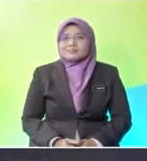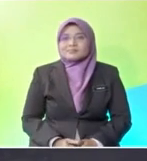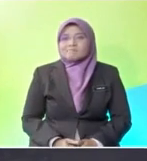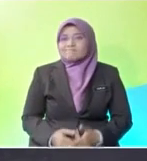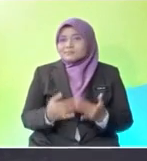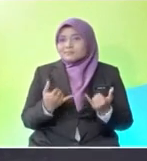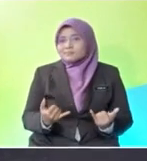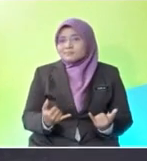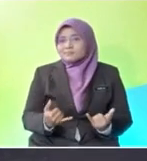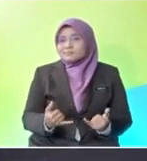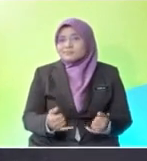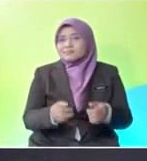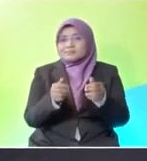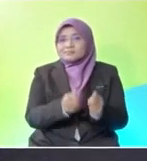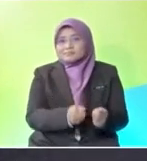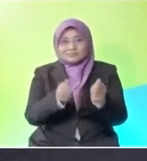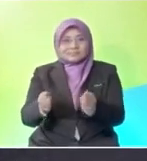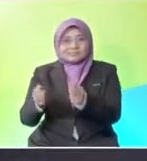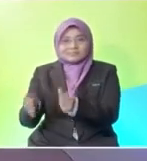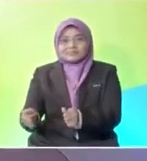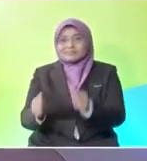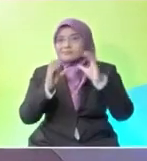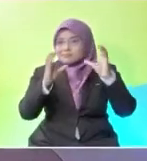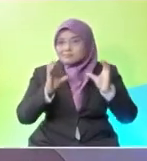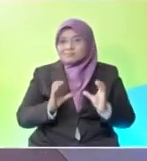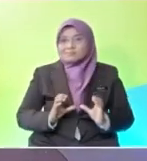jadi pilih kita tengok pada pengaturan